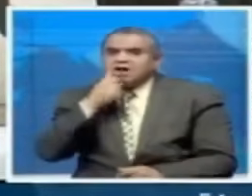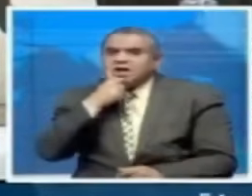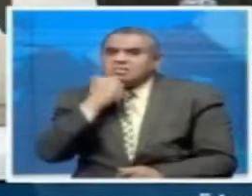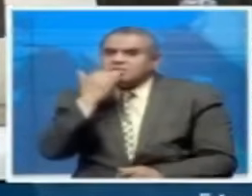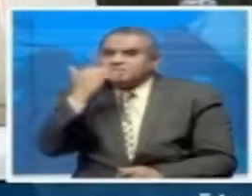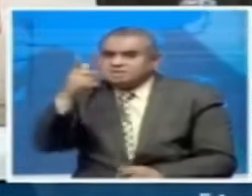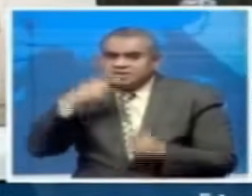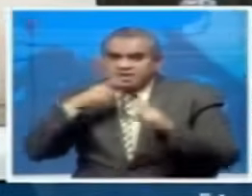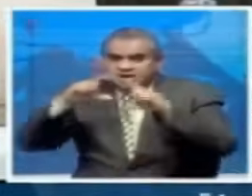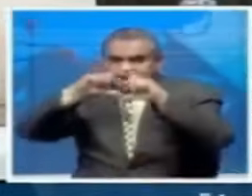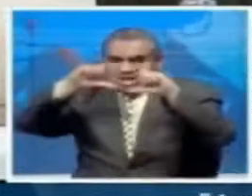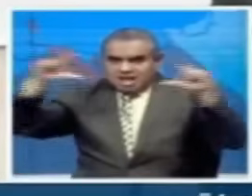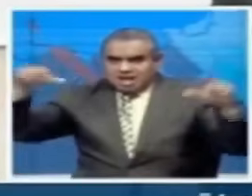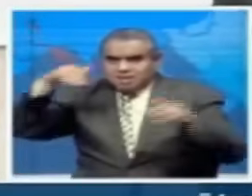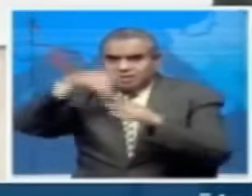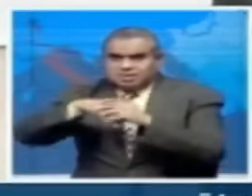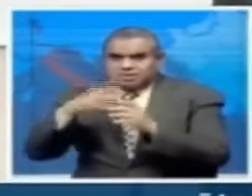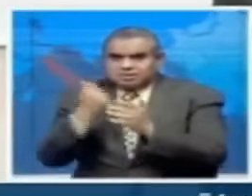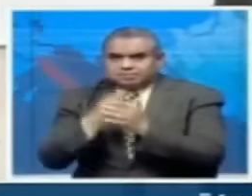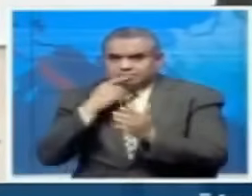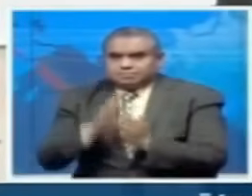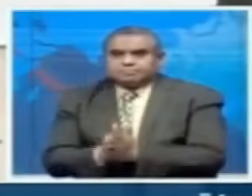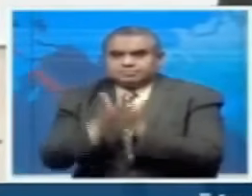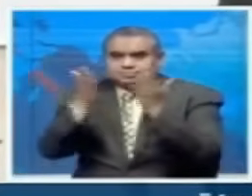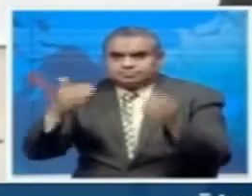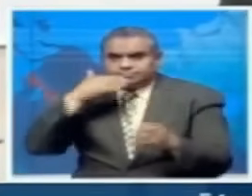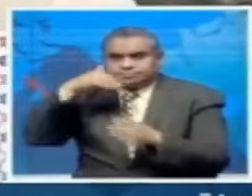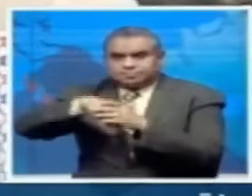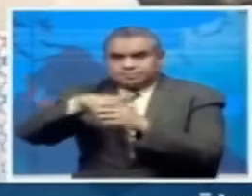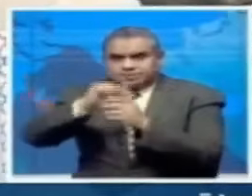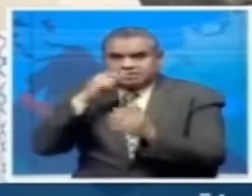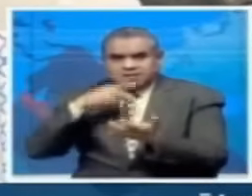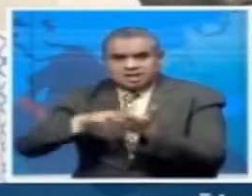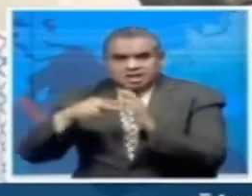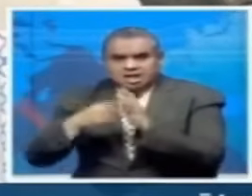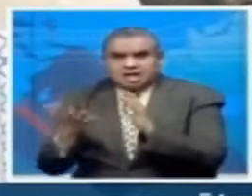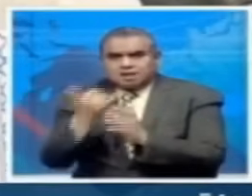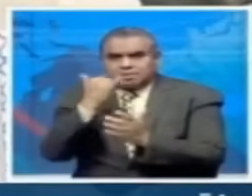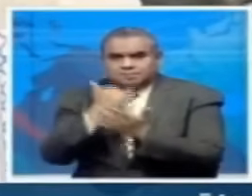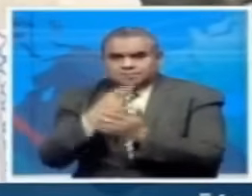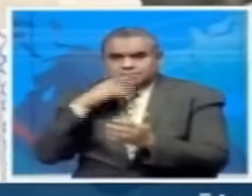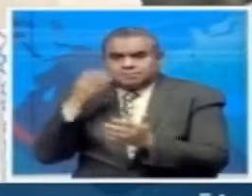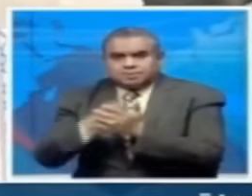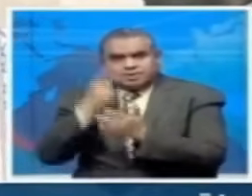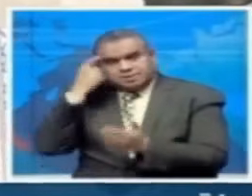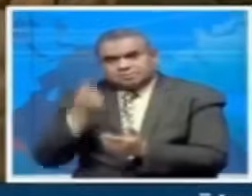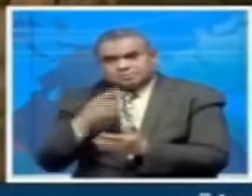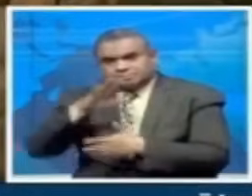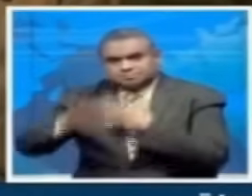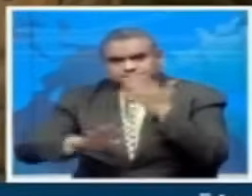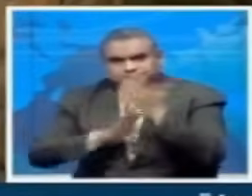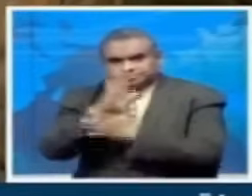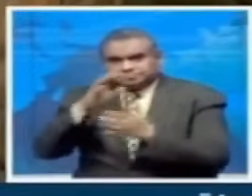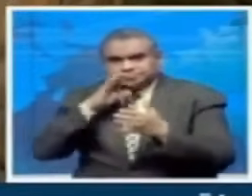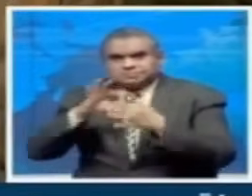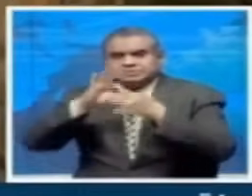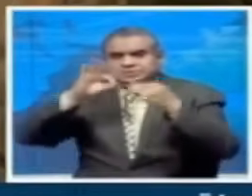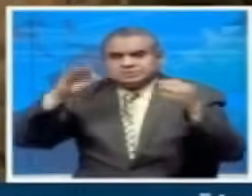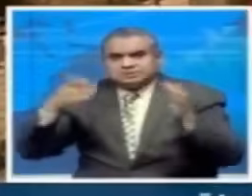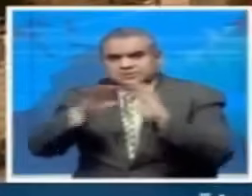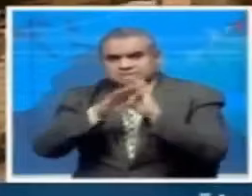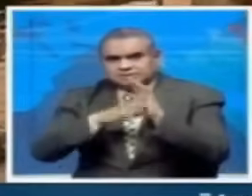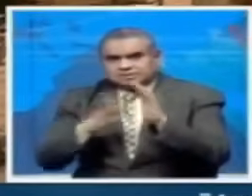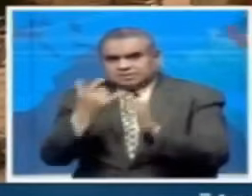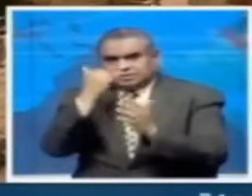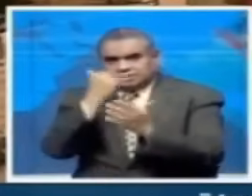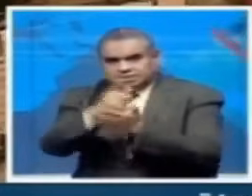خلال حملته الانتخابية لاستعراض برنامجه الانتخابي وأفكاره في القضايا المختلفة، حيث ثمن